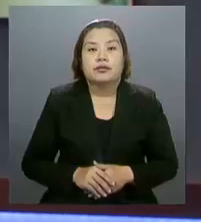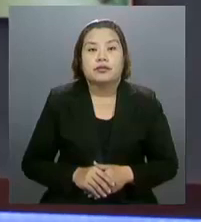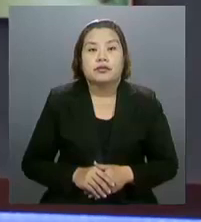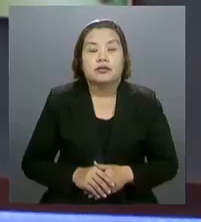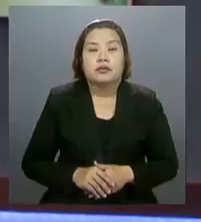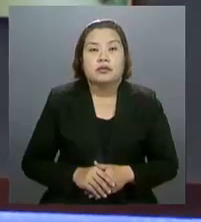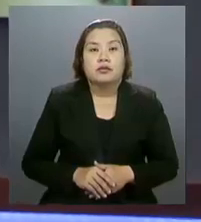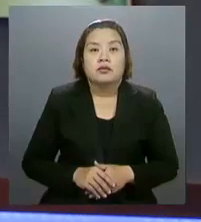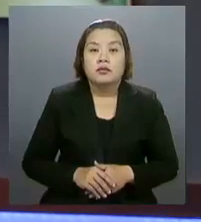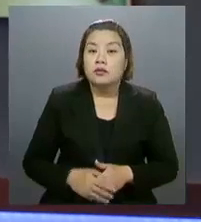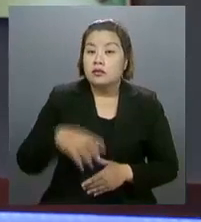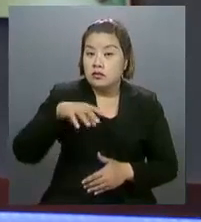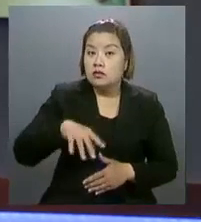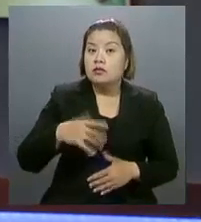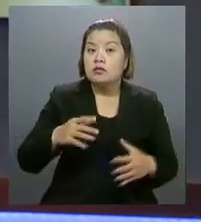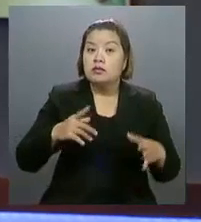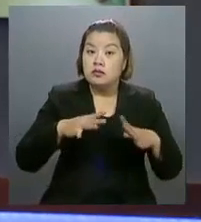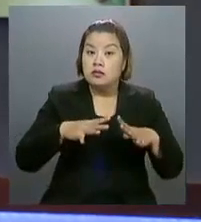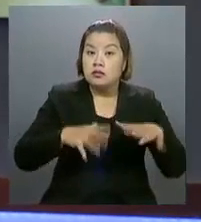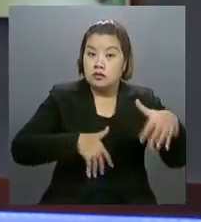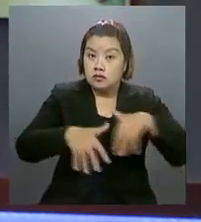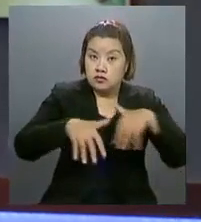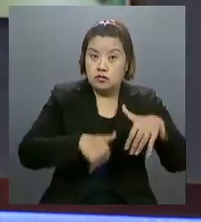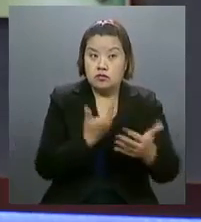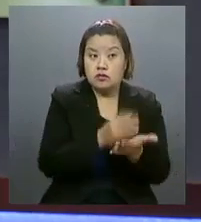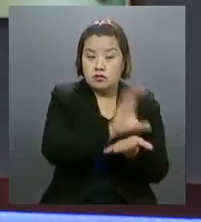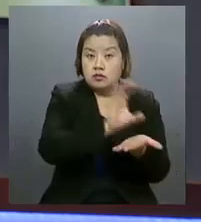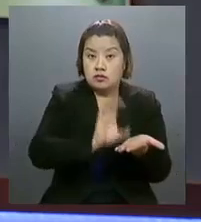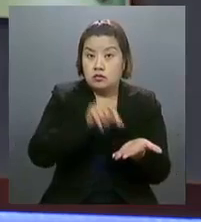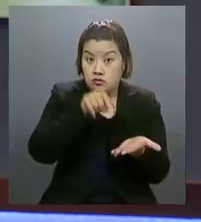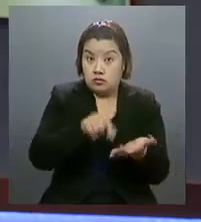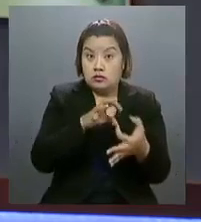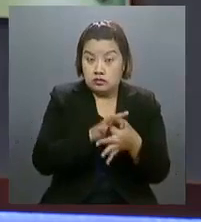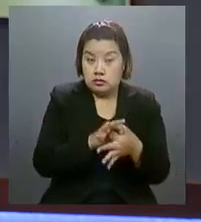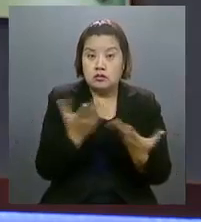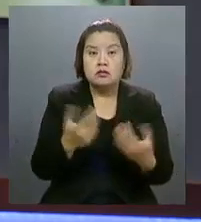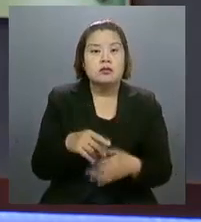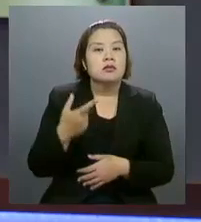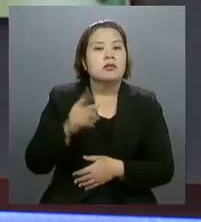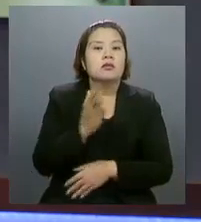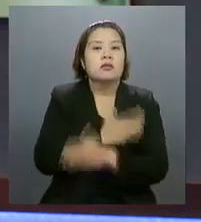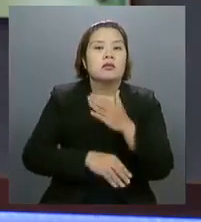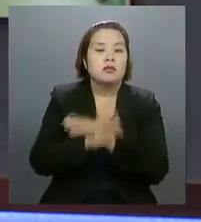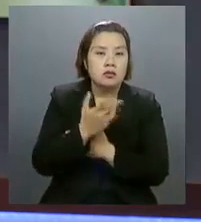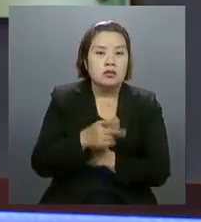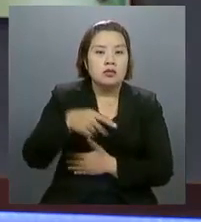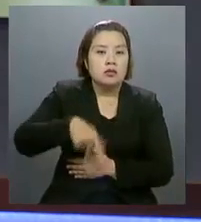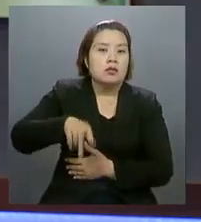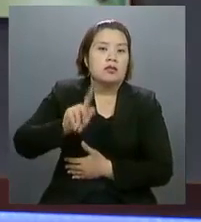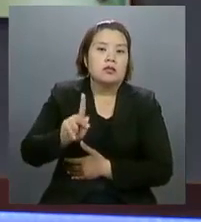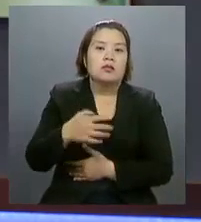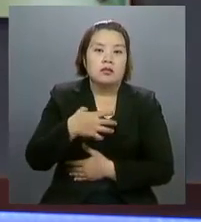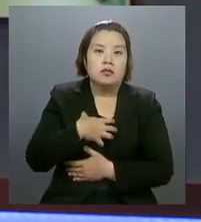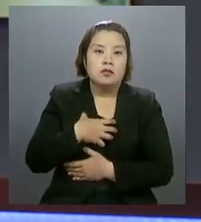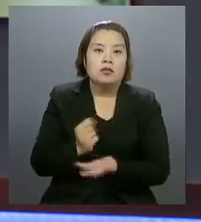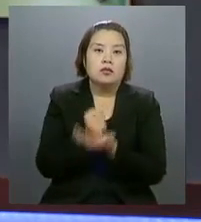ครือข่ายองค์กรภาคประชาสังคมเรียกร้องให้ภาครัฐใช้เงินจากกองทุนส่งเสริมและพัฒนาคุณภาพชีวิตคนพิการนะครับเพื่อพัฒนาศักยภาพของ